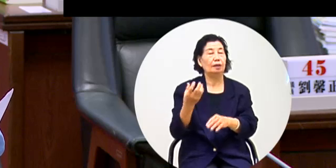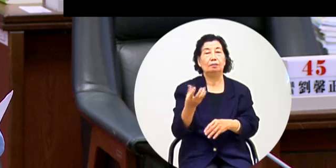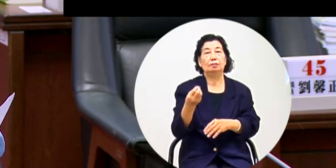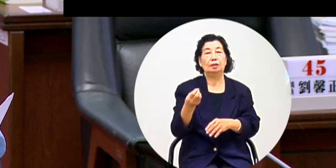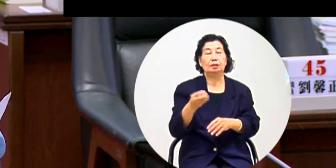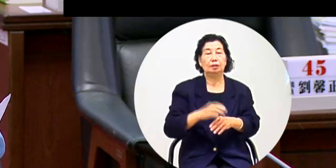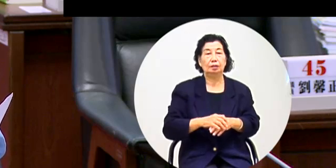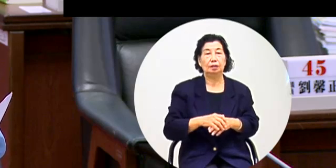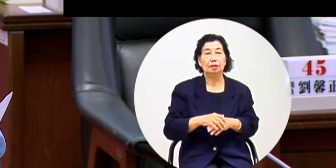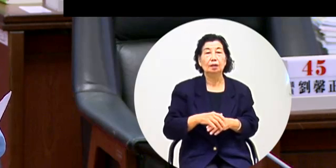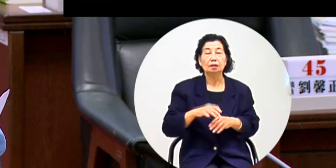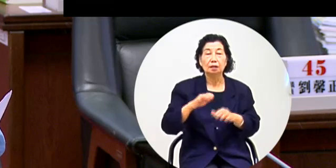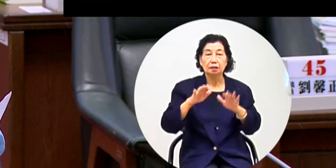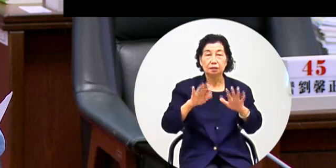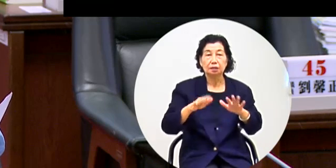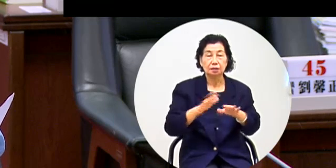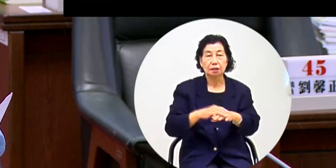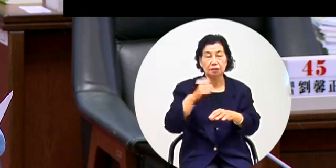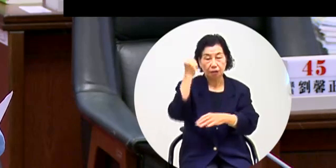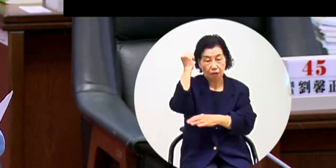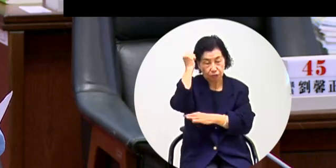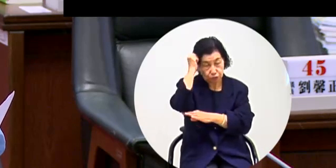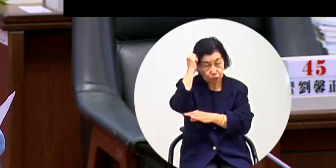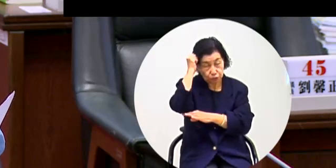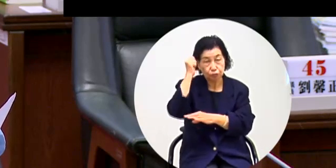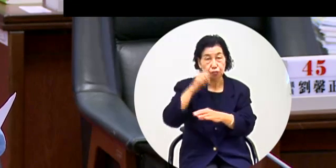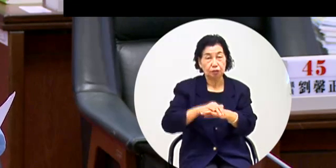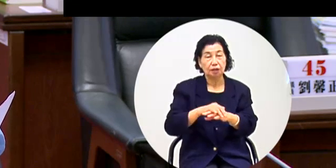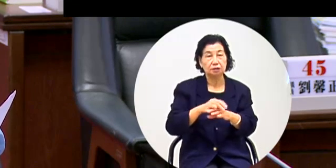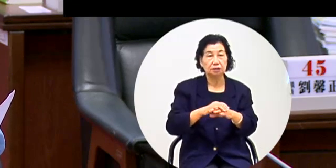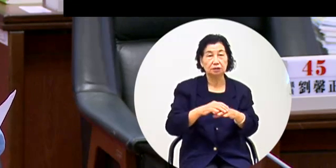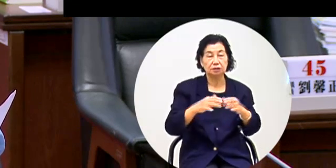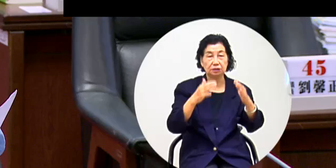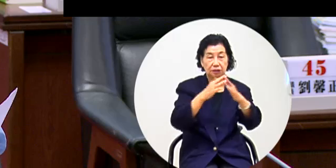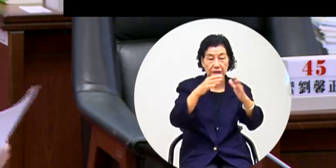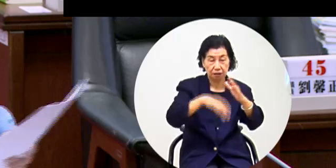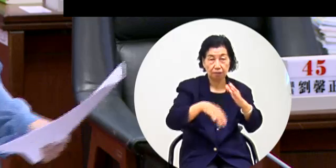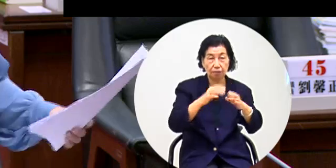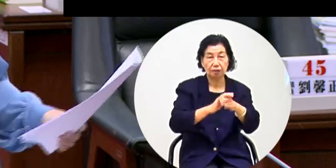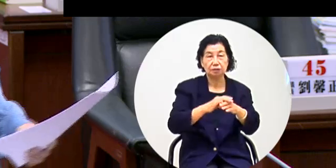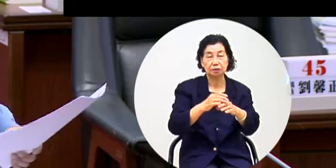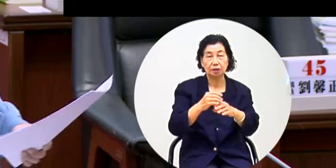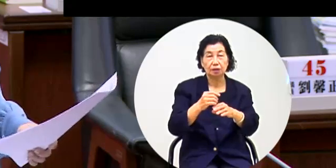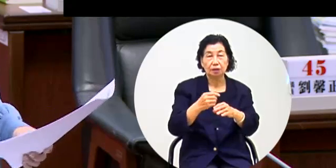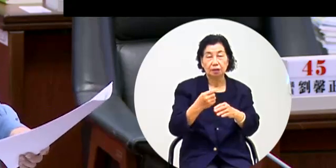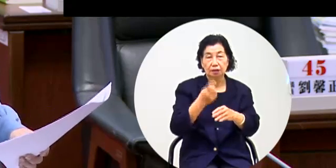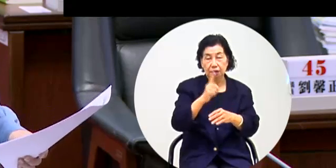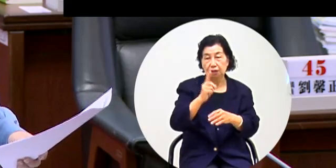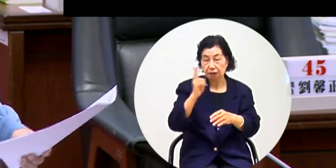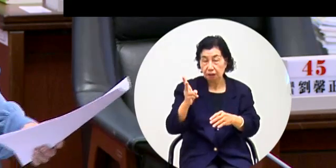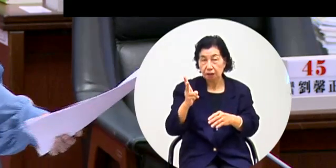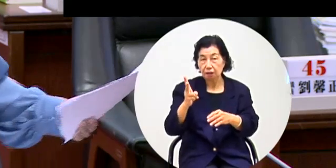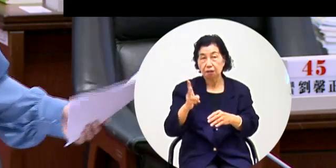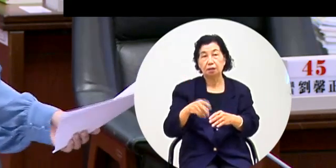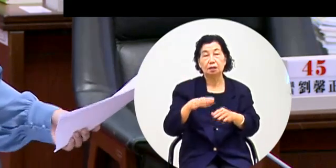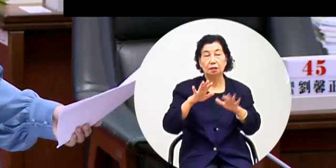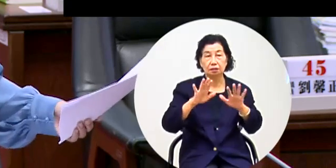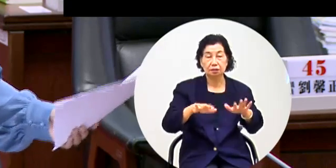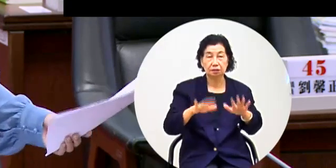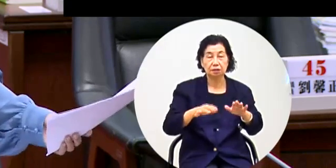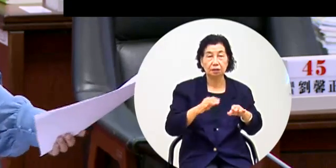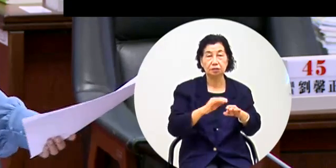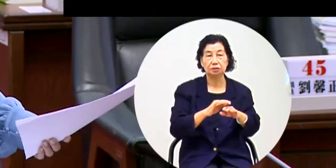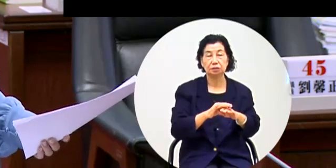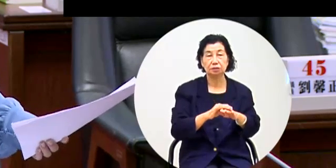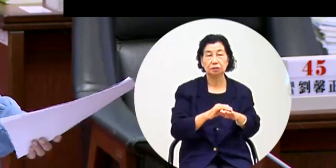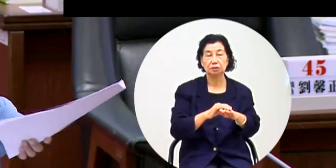好，也将近要1000人了。对那个邻长来讲，说真的非常非常的不公平。我就在这边举一个例子，就是说，你看最大的